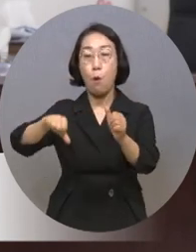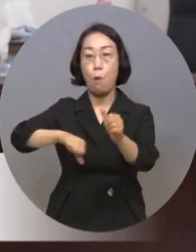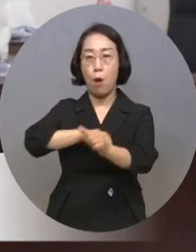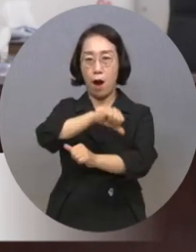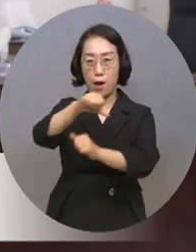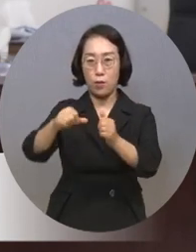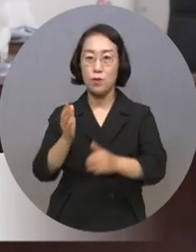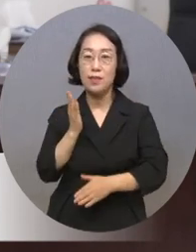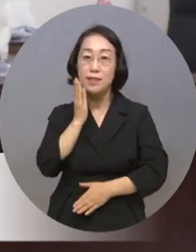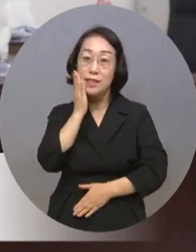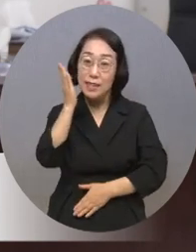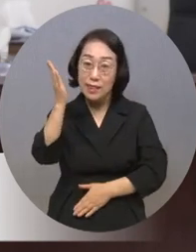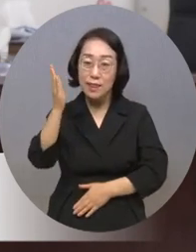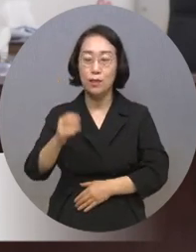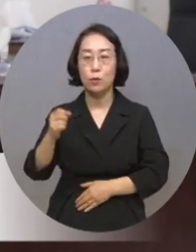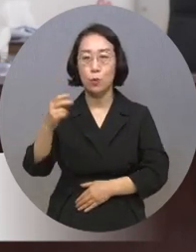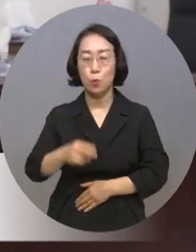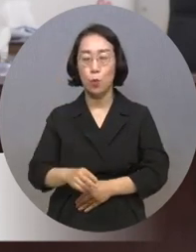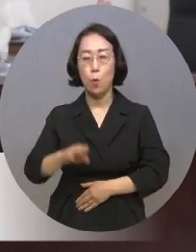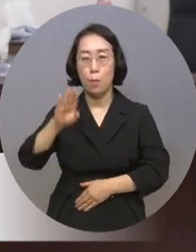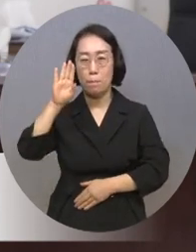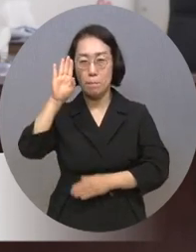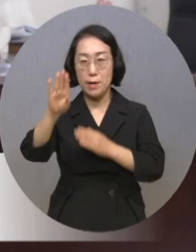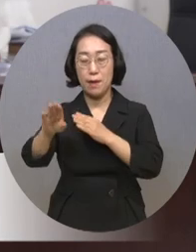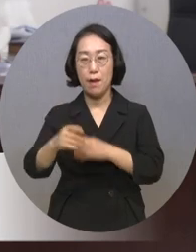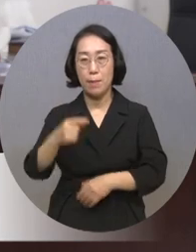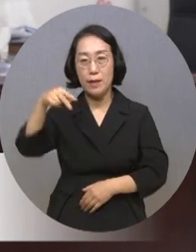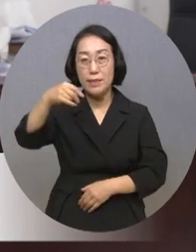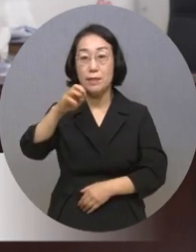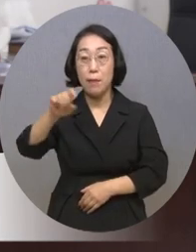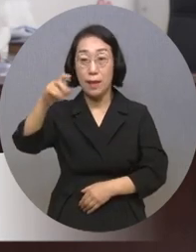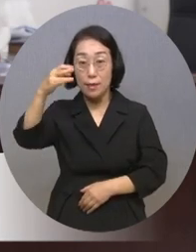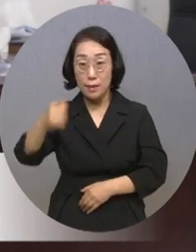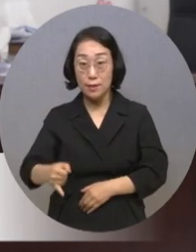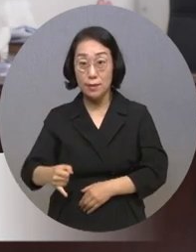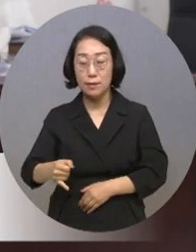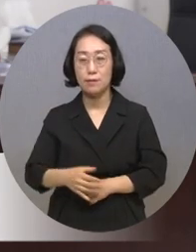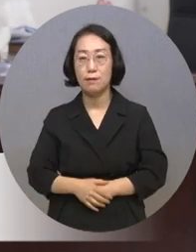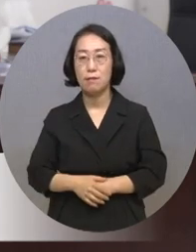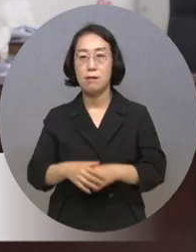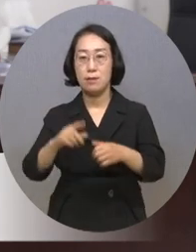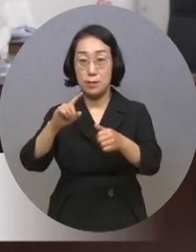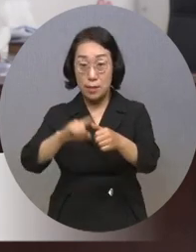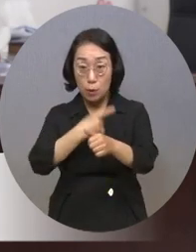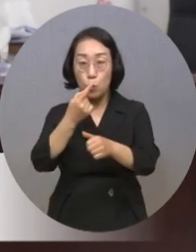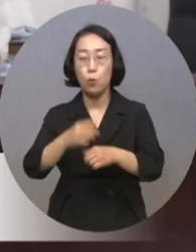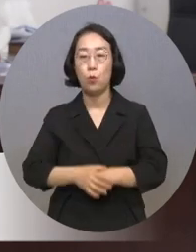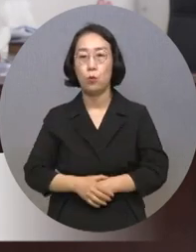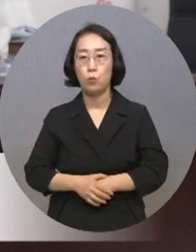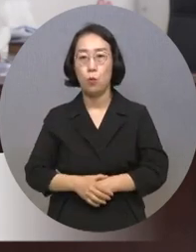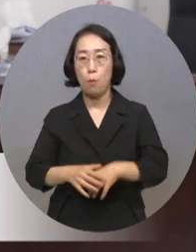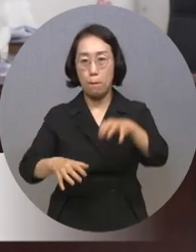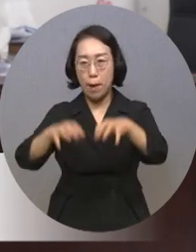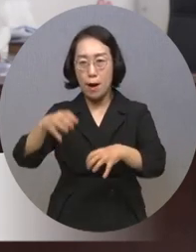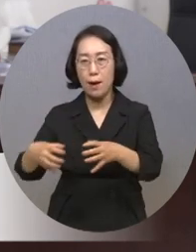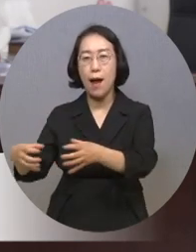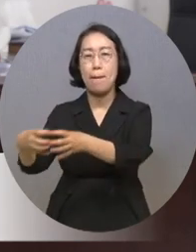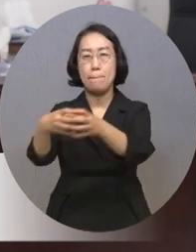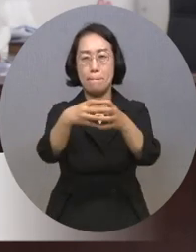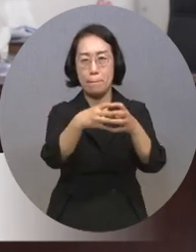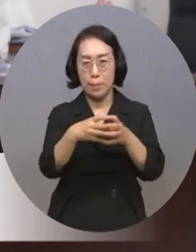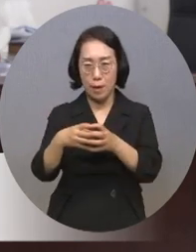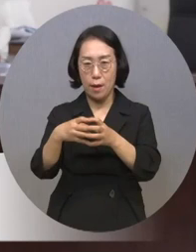그린, 그리고 미래지향적인 스마트, 그 다음에 마을과 함께하는 융합적인